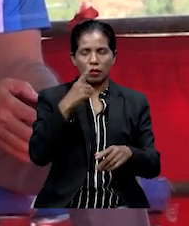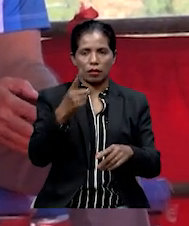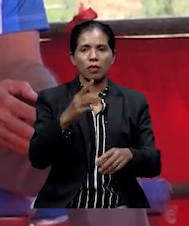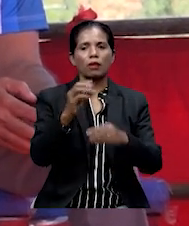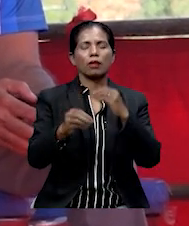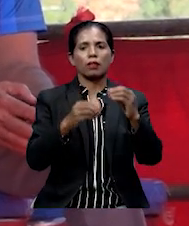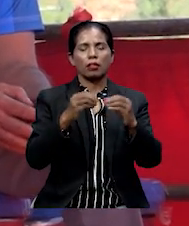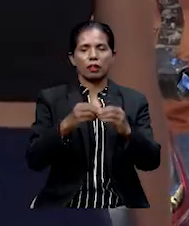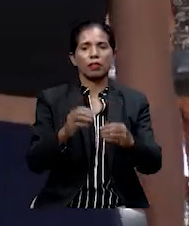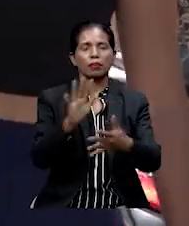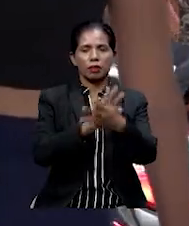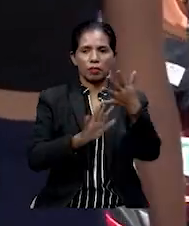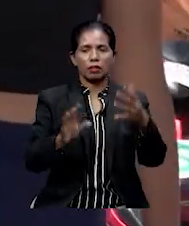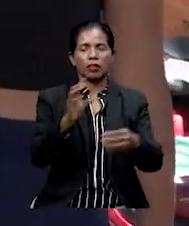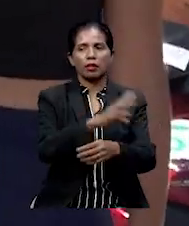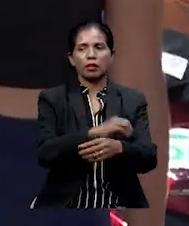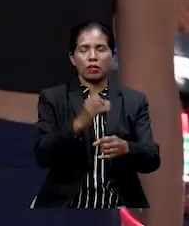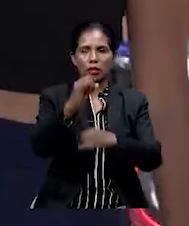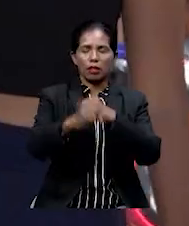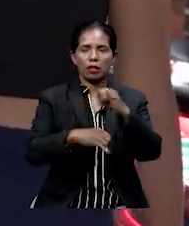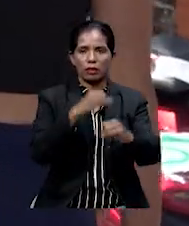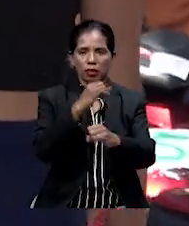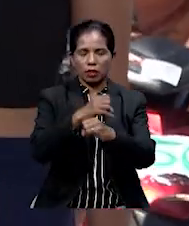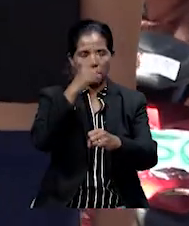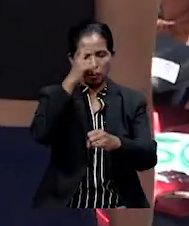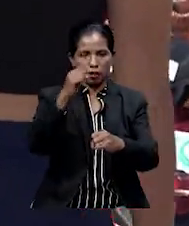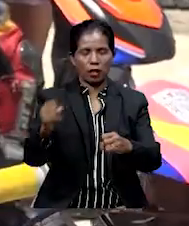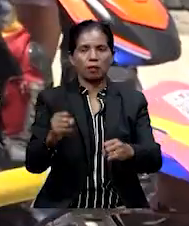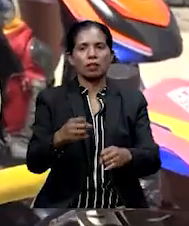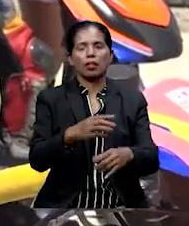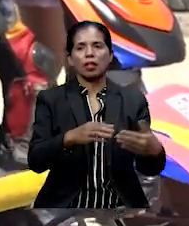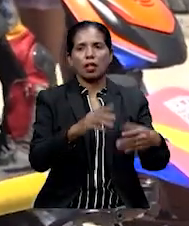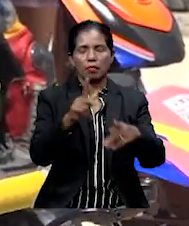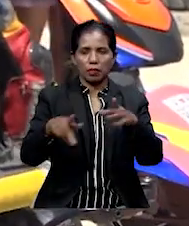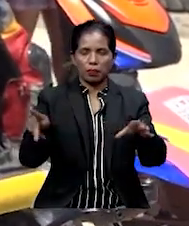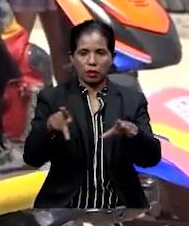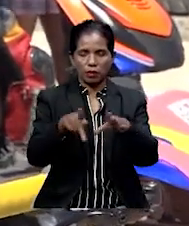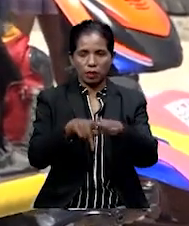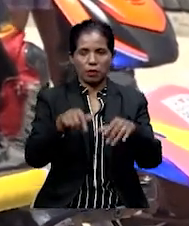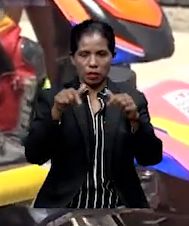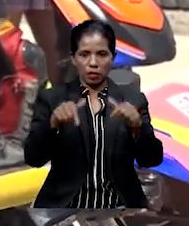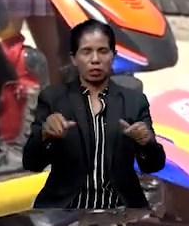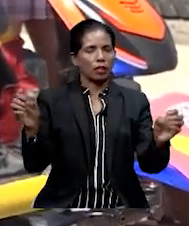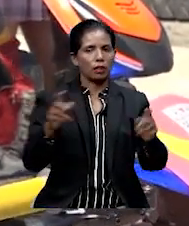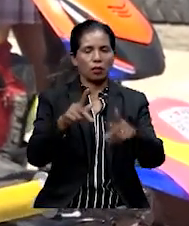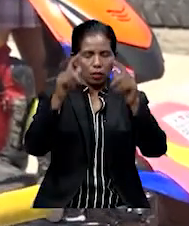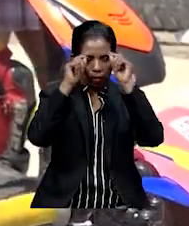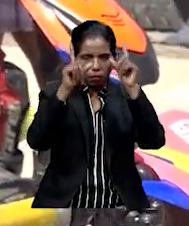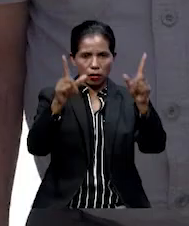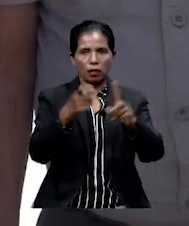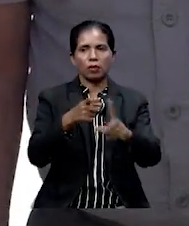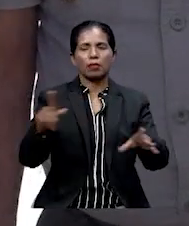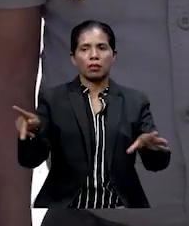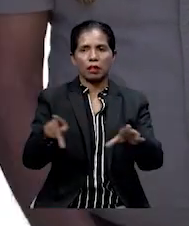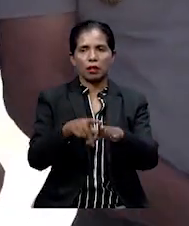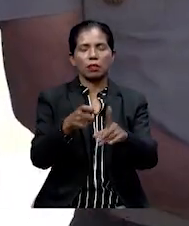tangkatak, evento idane kategoria internasional, tambah rider sira nebe mak participa evento ne, Laos Timor-Andet, maibe participa